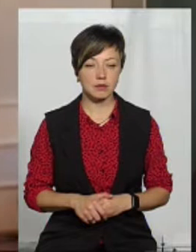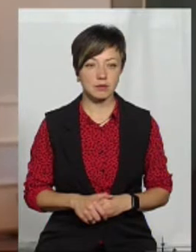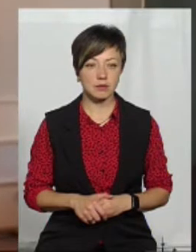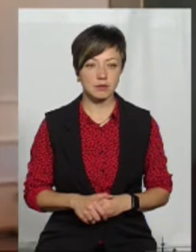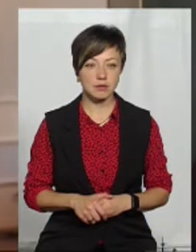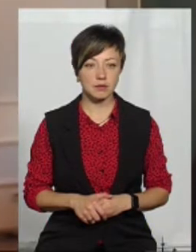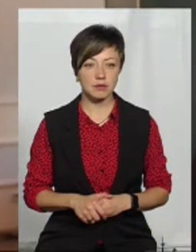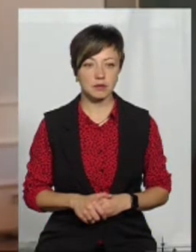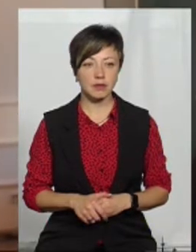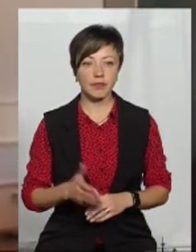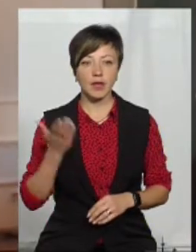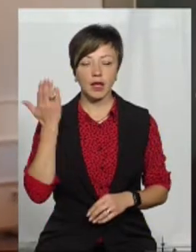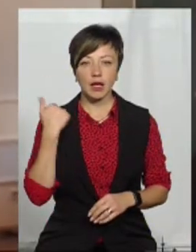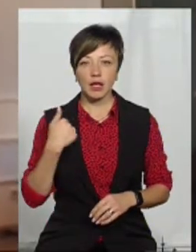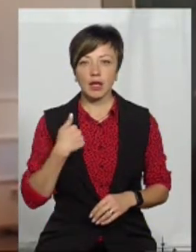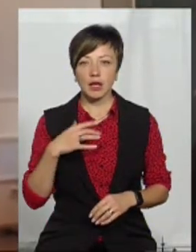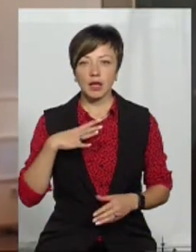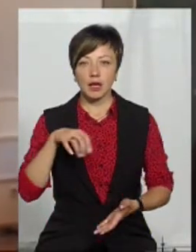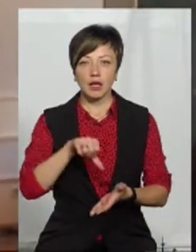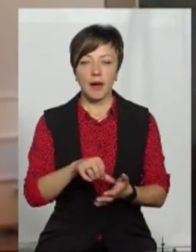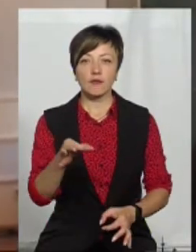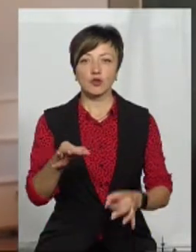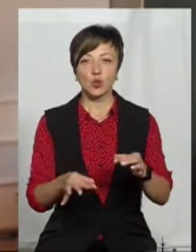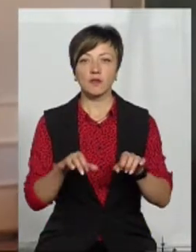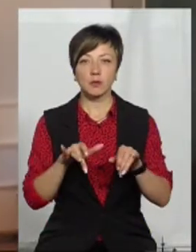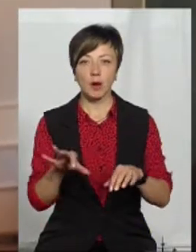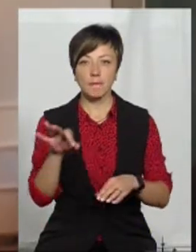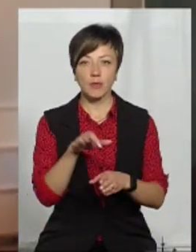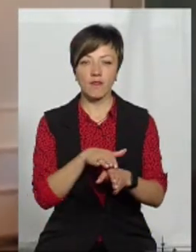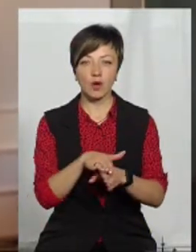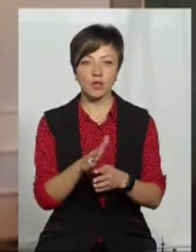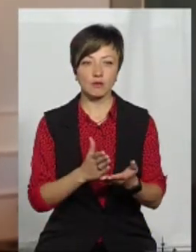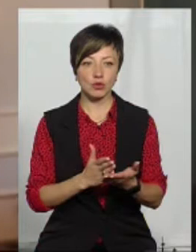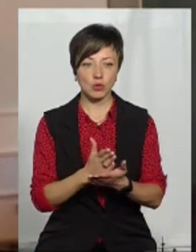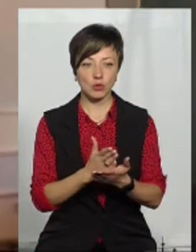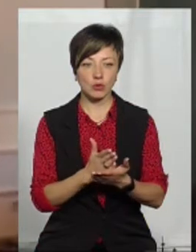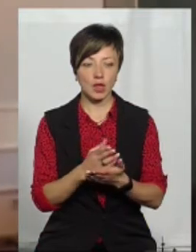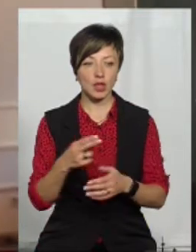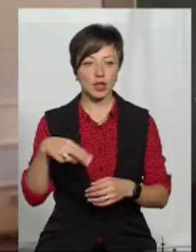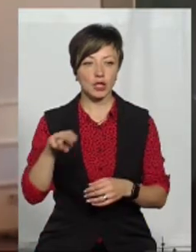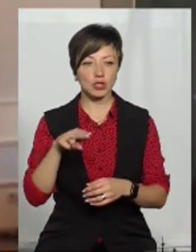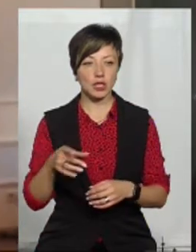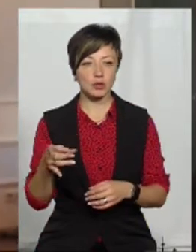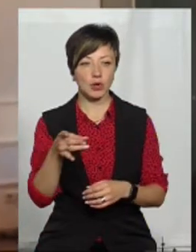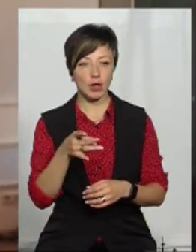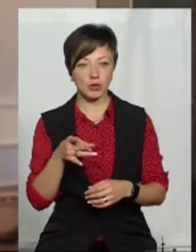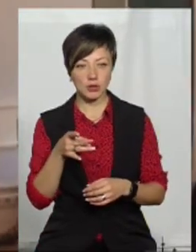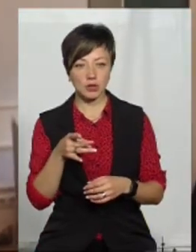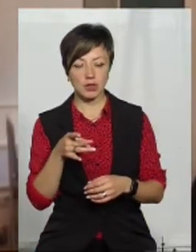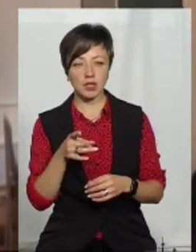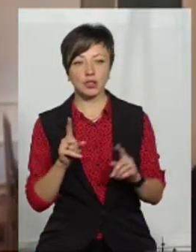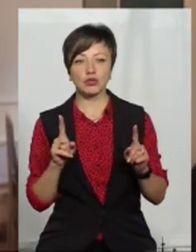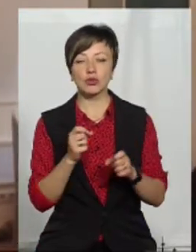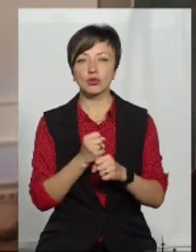В свій час я приймаю участь у судовій справі відносно виконавчої служби Дерев'янського району. Що